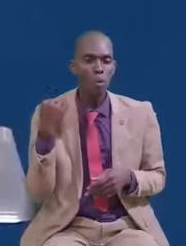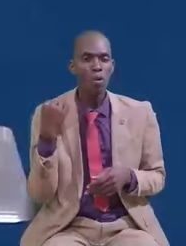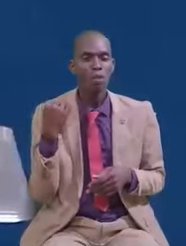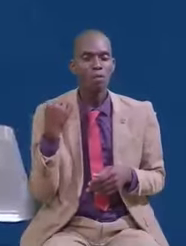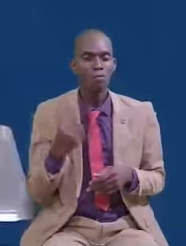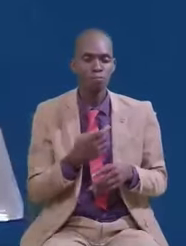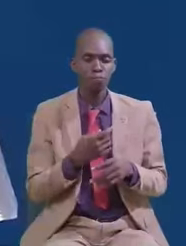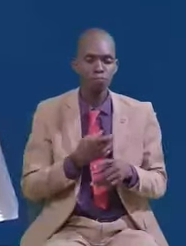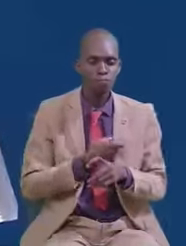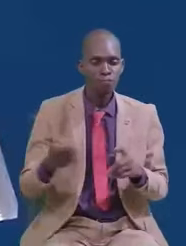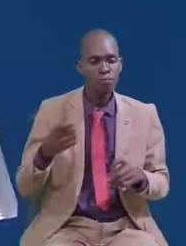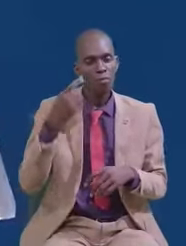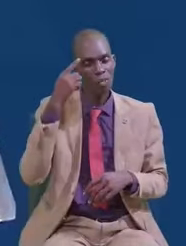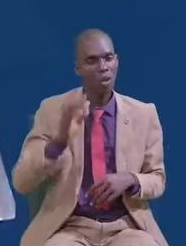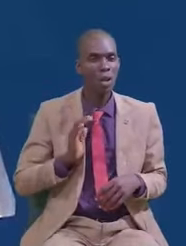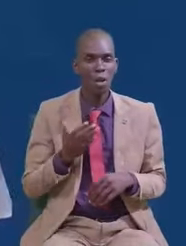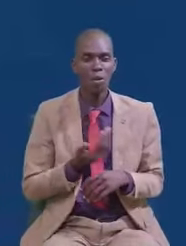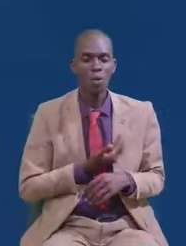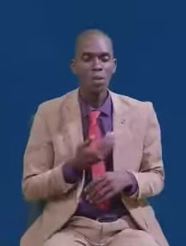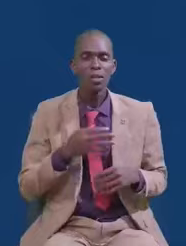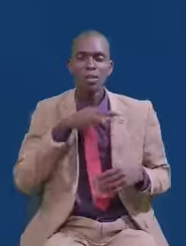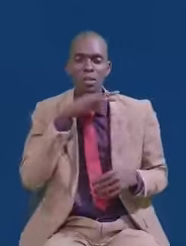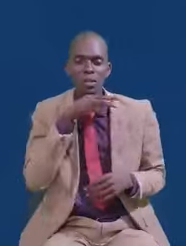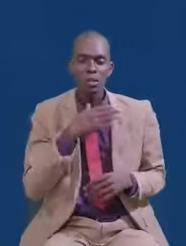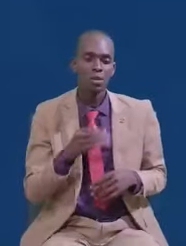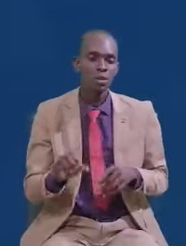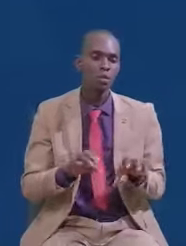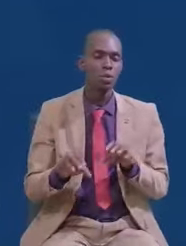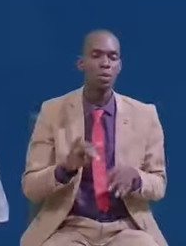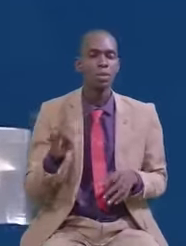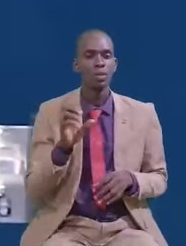Christ était frappé pour nos iniquités.